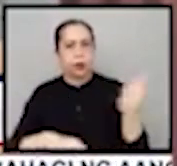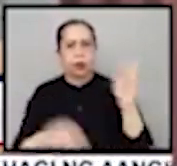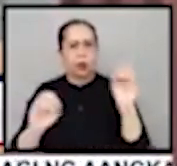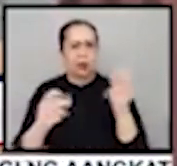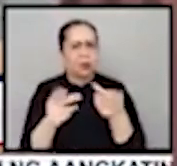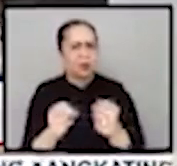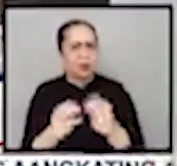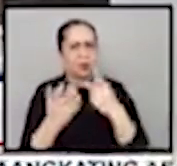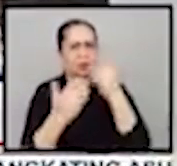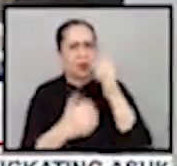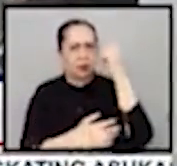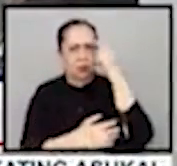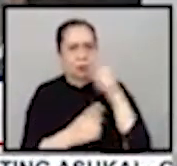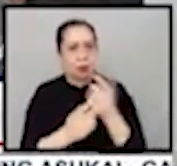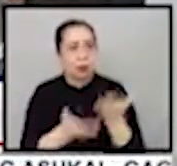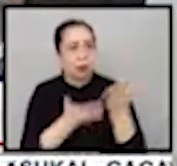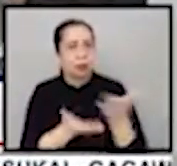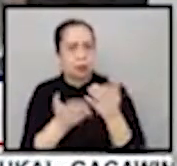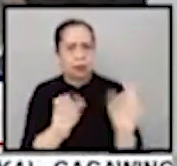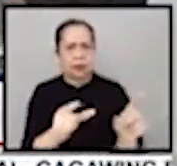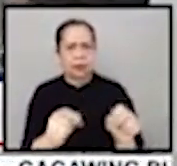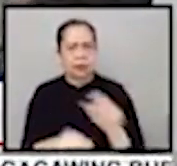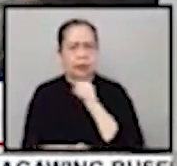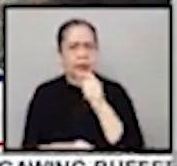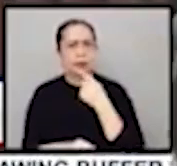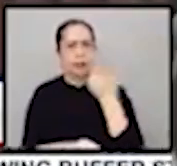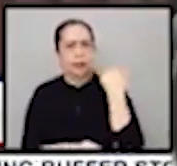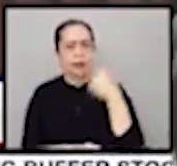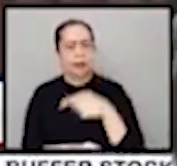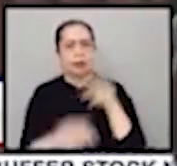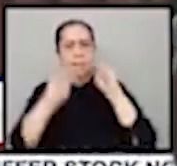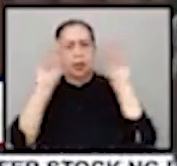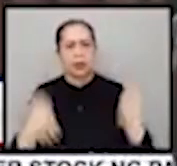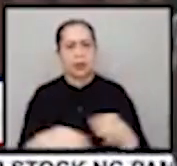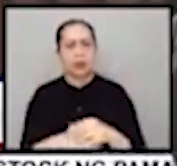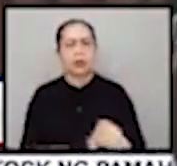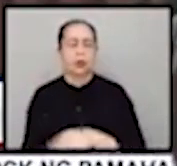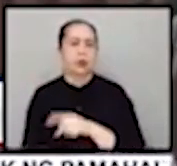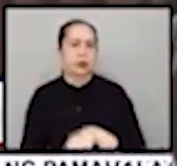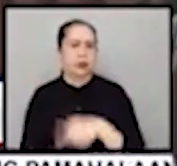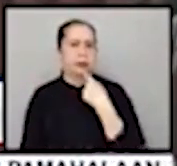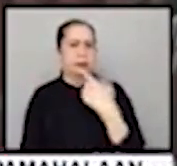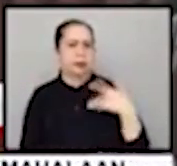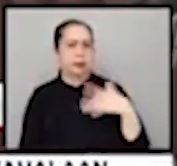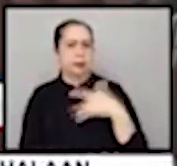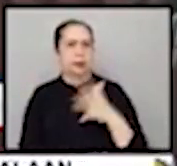proyekto ng gobyerno ang ibinebenta na una ng sinabi ng palasyo. Matagal na po ito. As way back